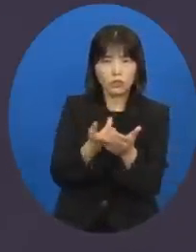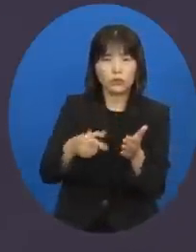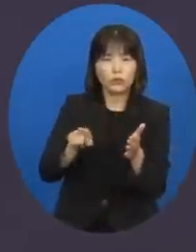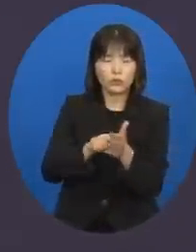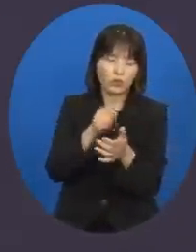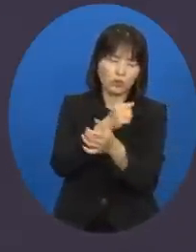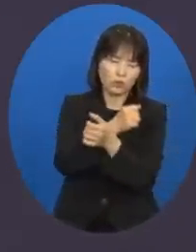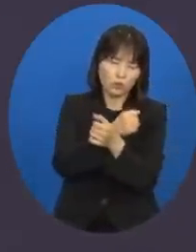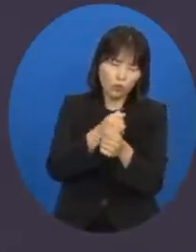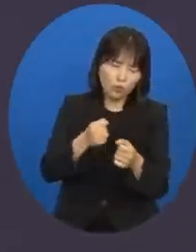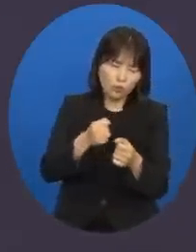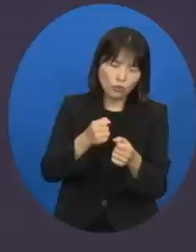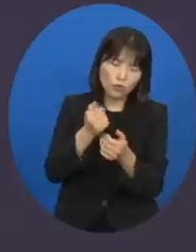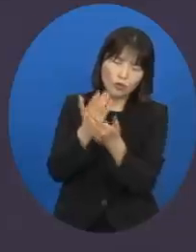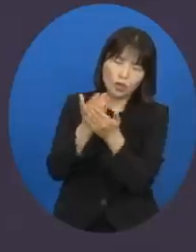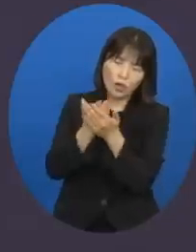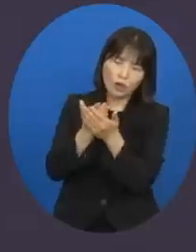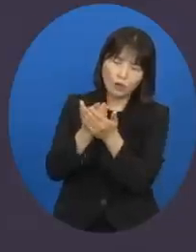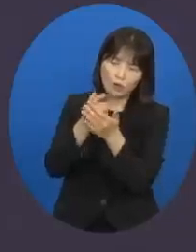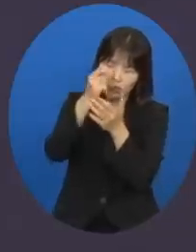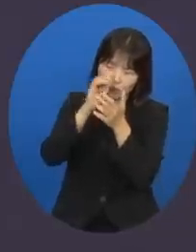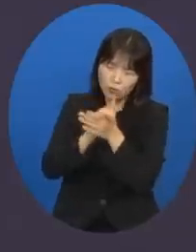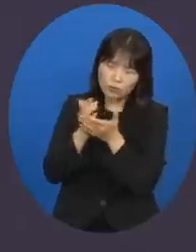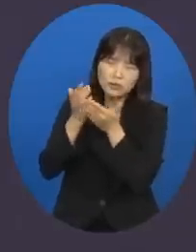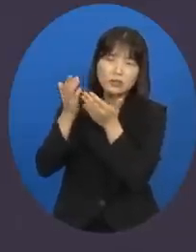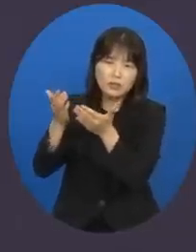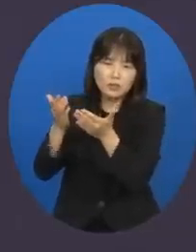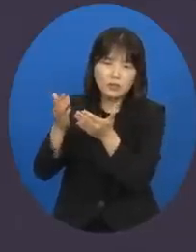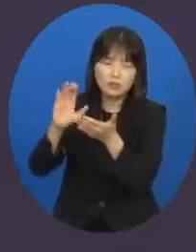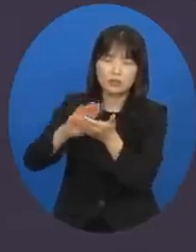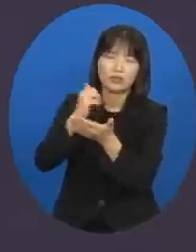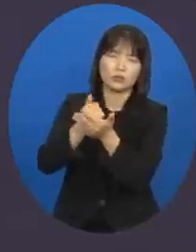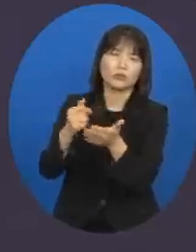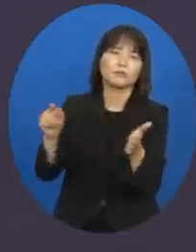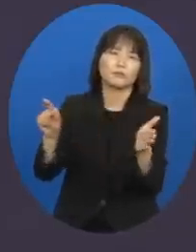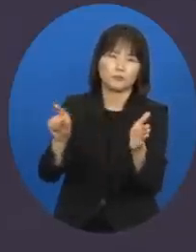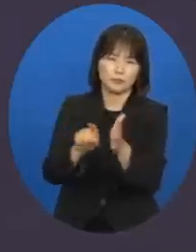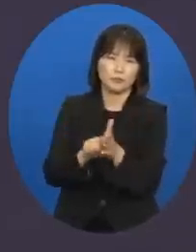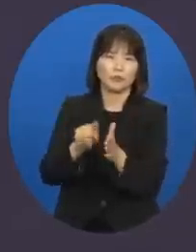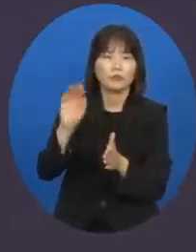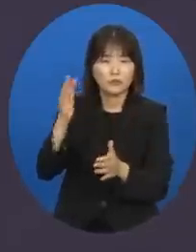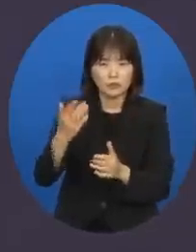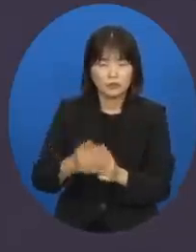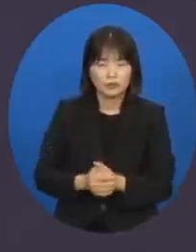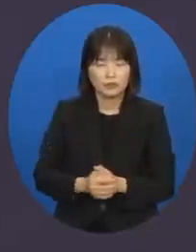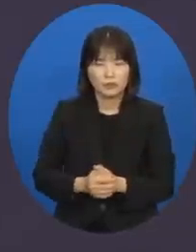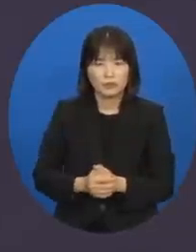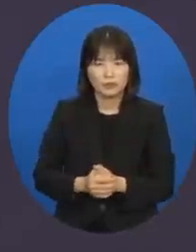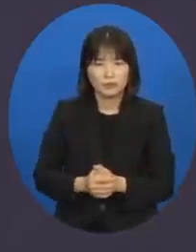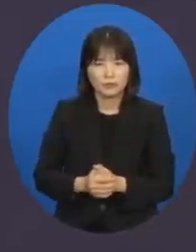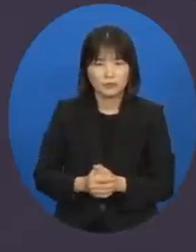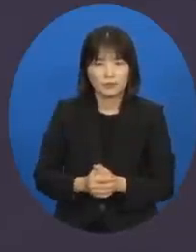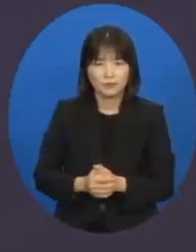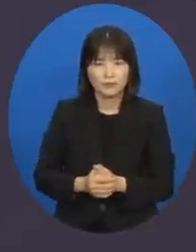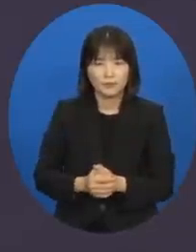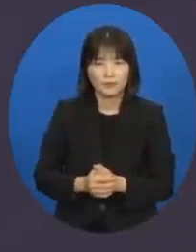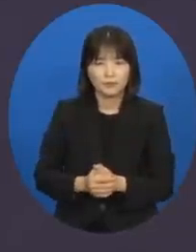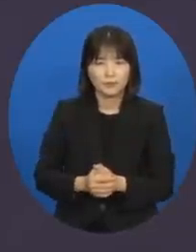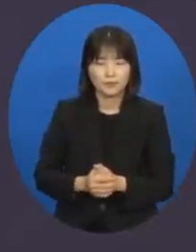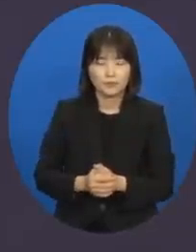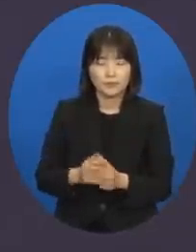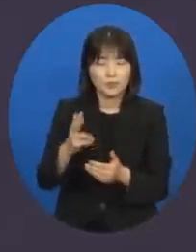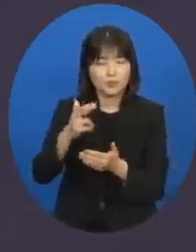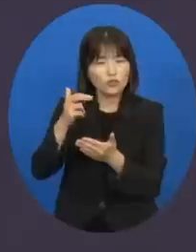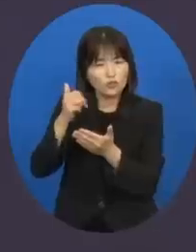구하는 그런 그리스도, 그가 그를 믿은 것이죠. 그 말을 우리에게 적용하면 이런 겁니다. 주님이